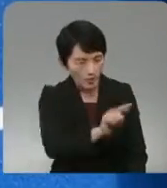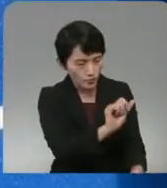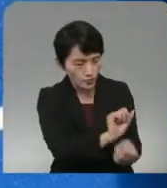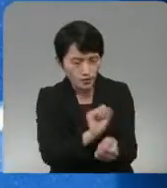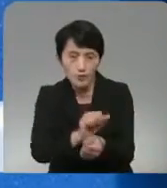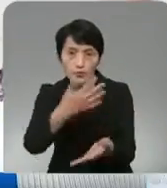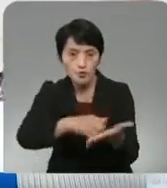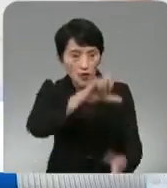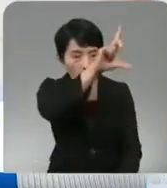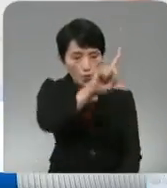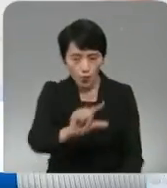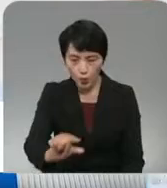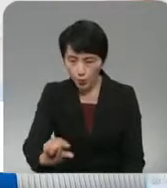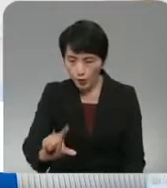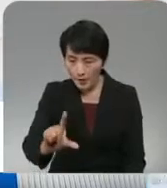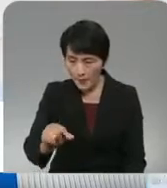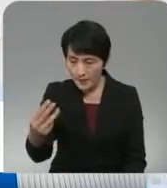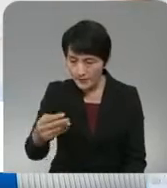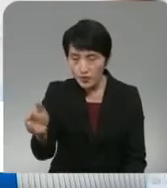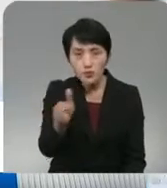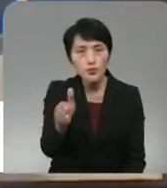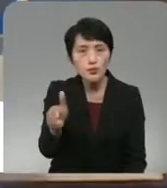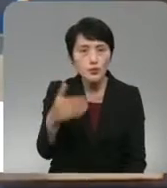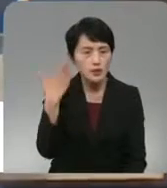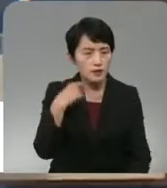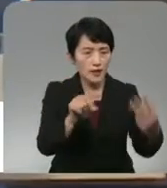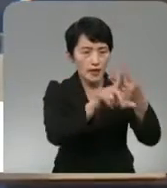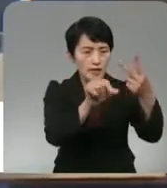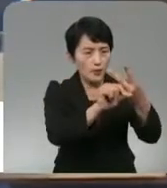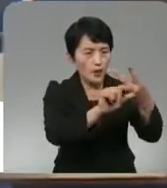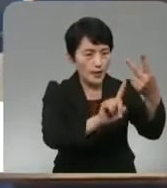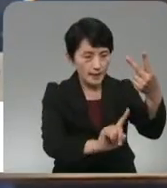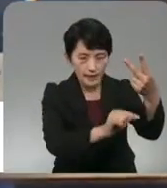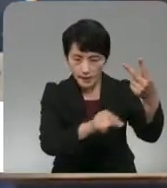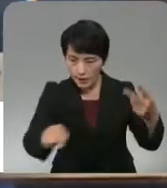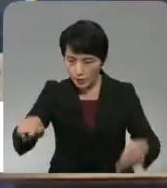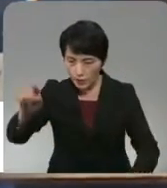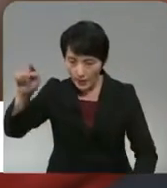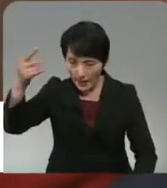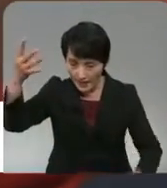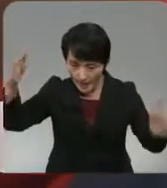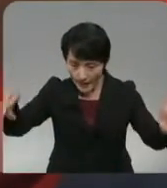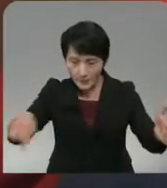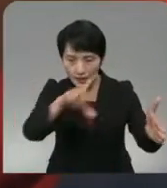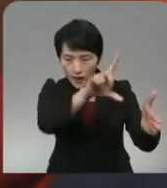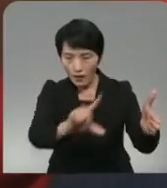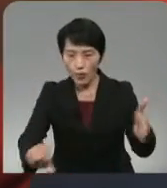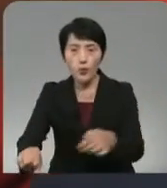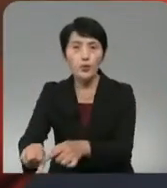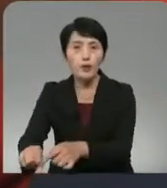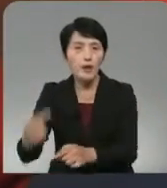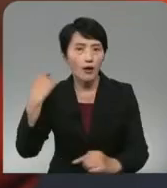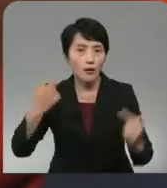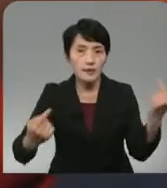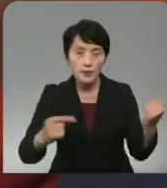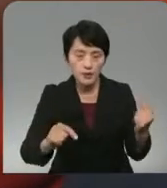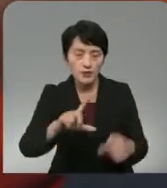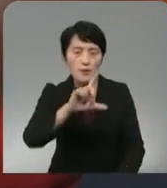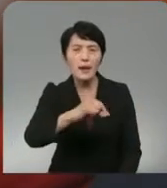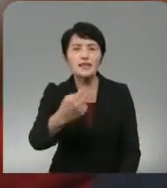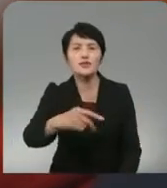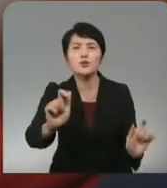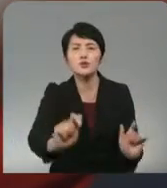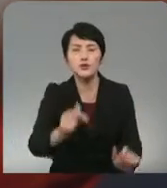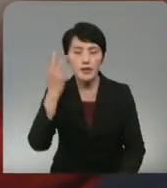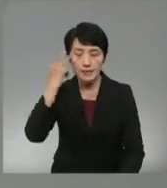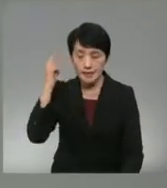les personnes infectées sera complètement levé. Le 25 avril dernier, il a déclassé le niveau d'épidémie du COVID-19